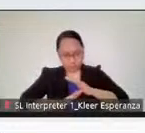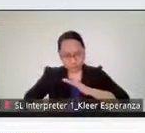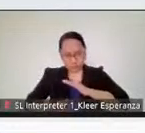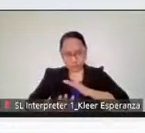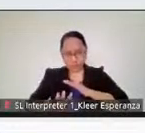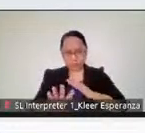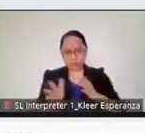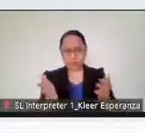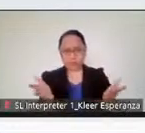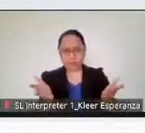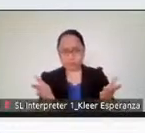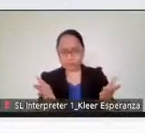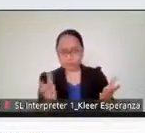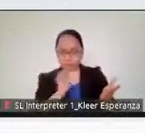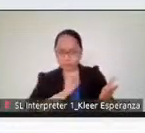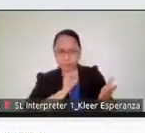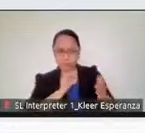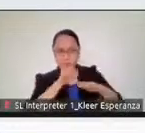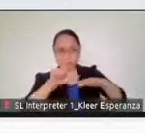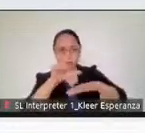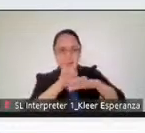Panbantayan ni ina dagalaunay.